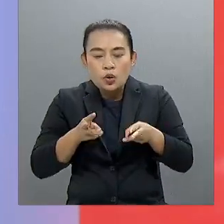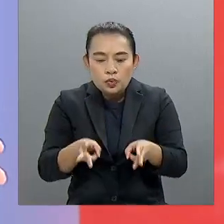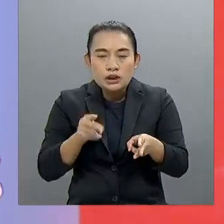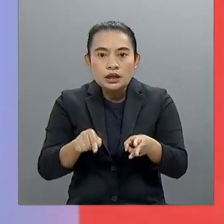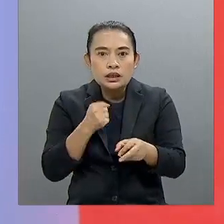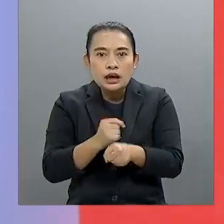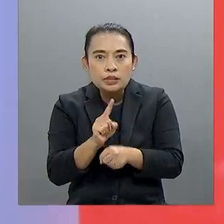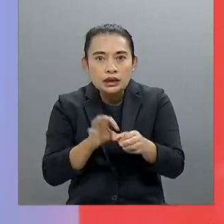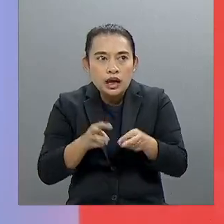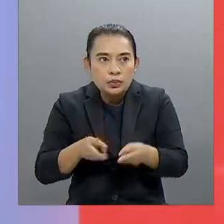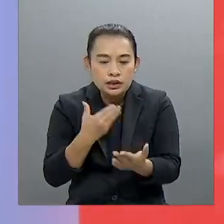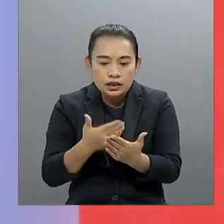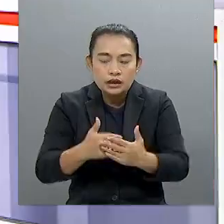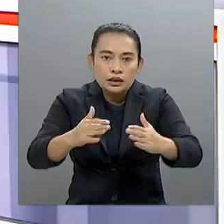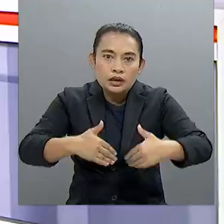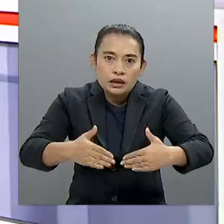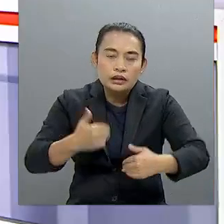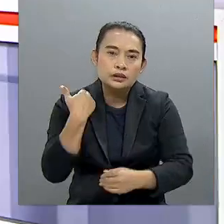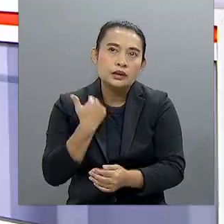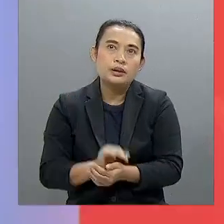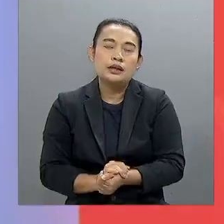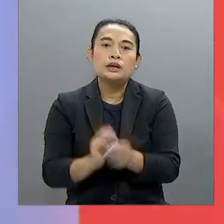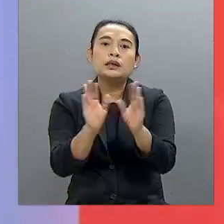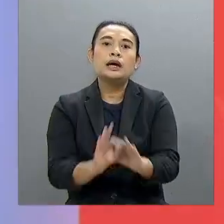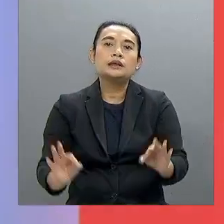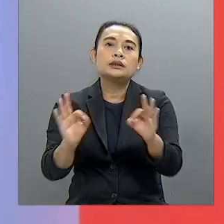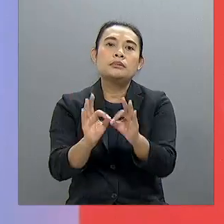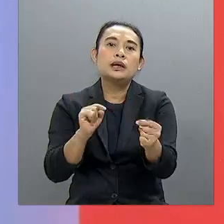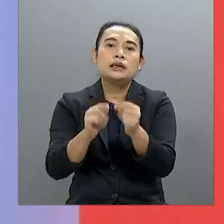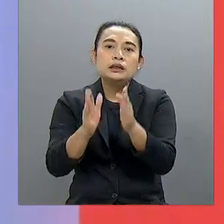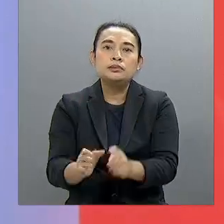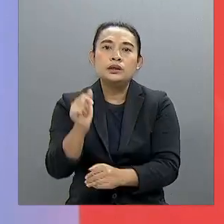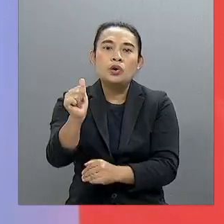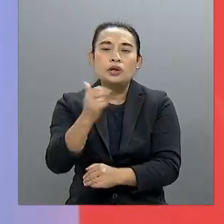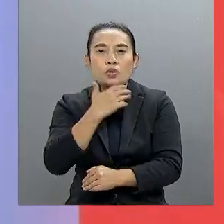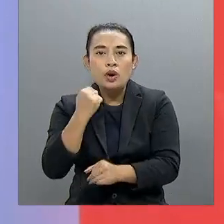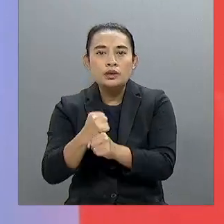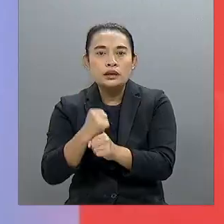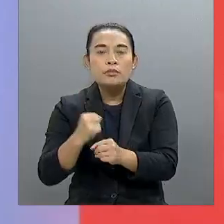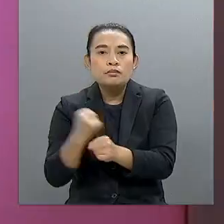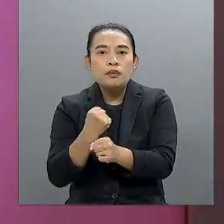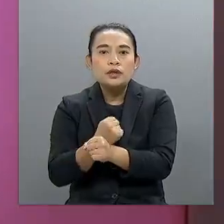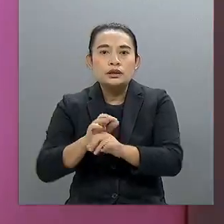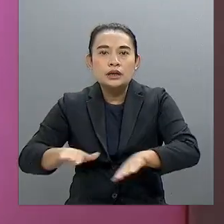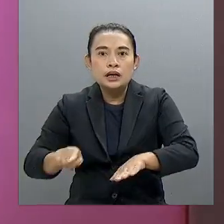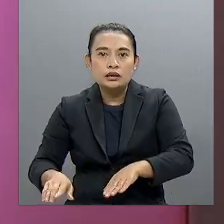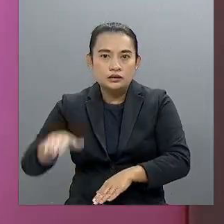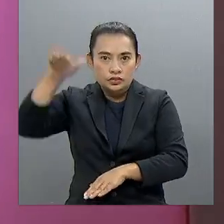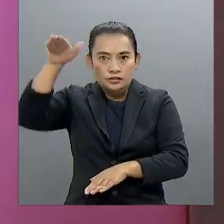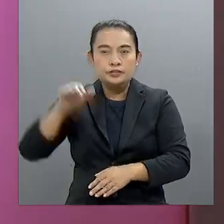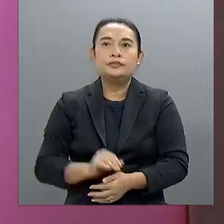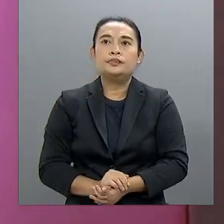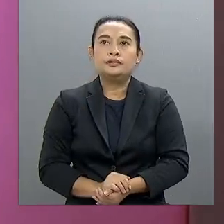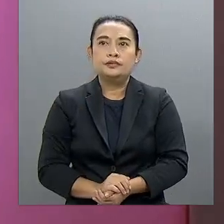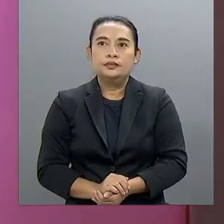ทงนี้ทงนั้นก็แ่นอนวามีความกระตันอยู่ความดีด้วยเพระว่าก็ฝึกปวดมาตองแต่เด็ๆเลยนะครัใช่ค่ะไปกที่อีกหนึ่